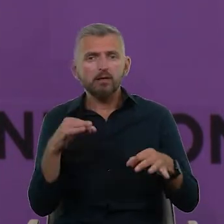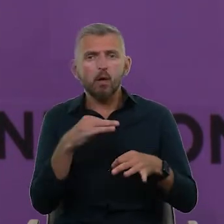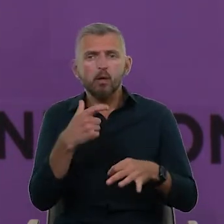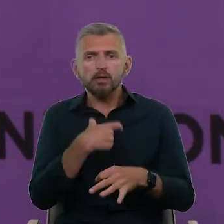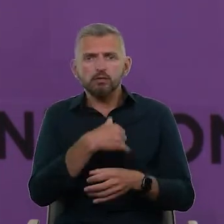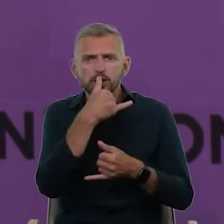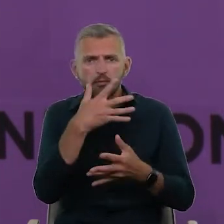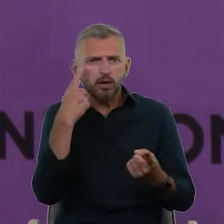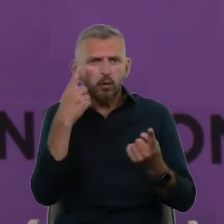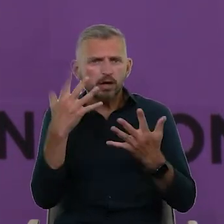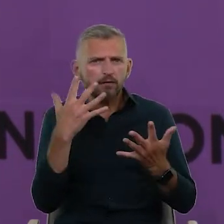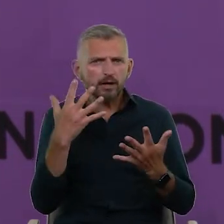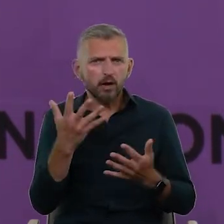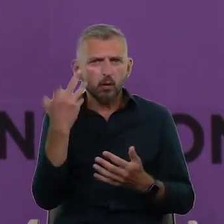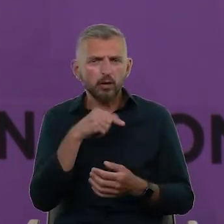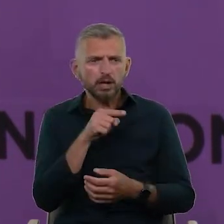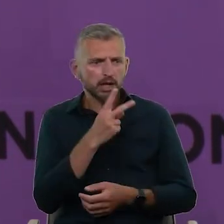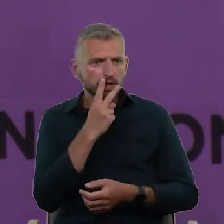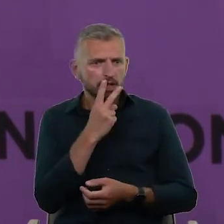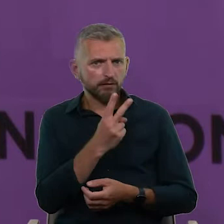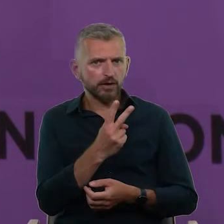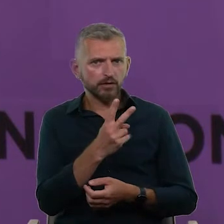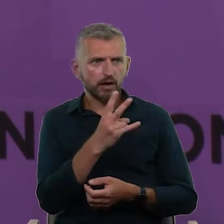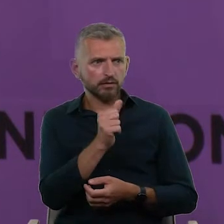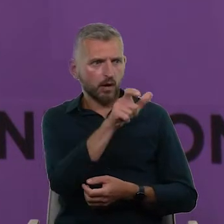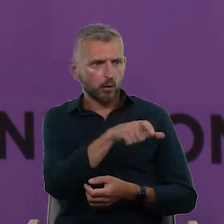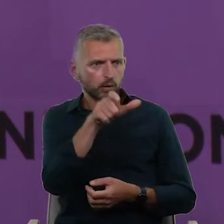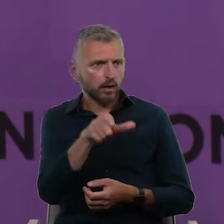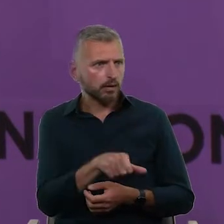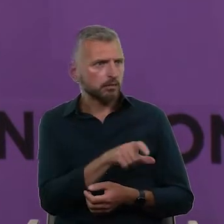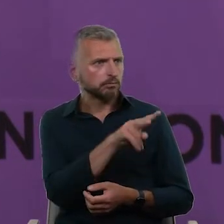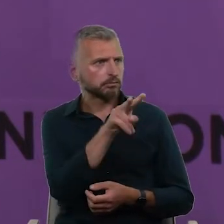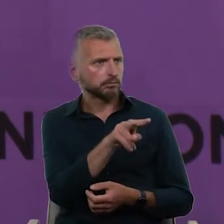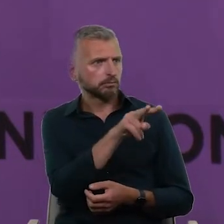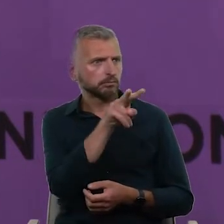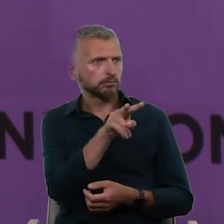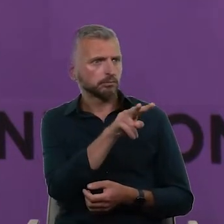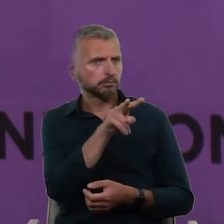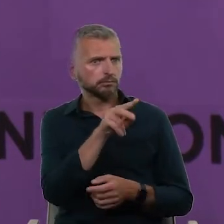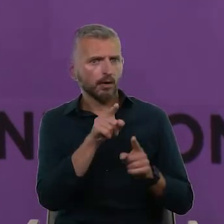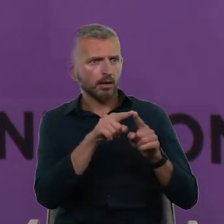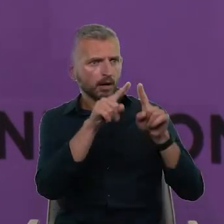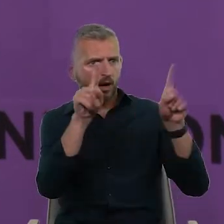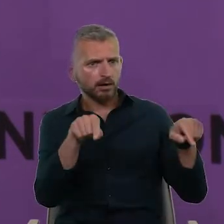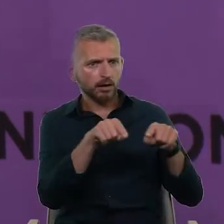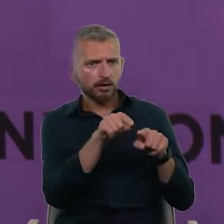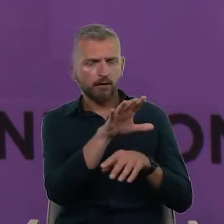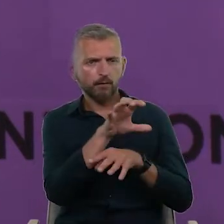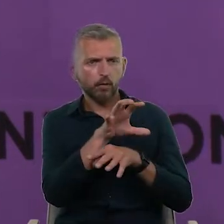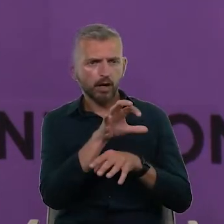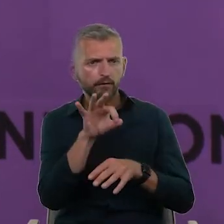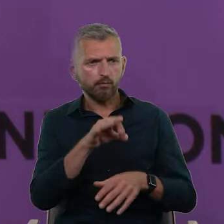могла цього уявити, коли ти дивишся на людей і ти, ну, от, оці картинки, фотографії